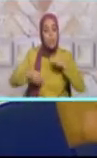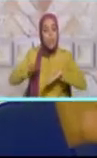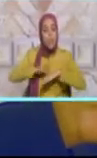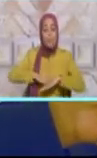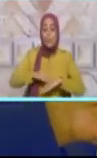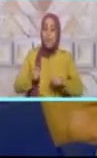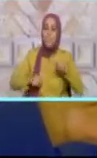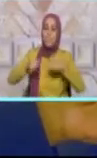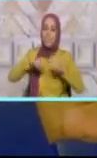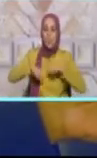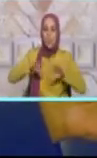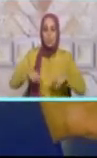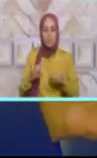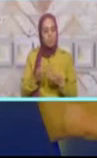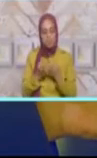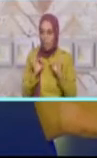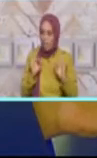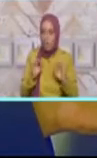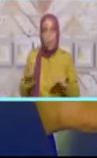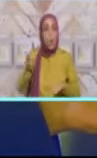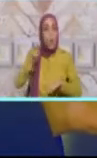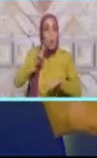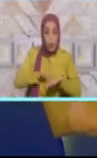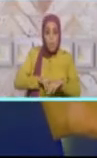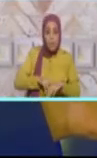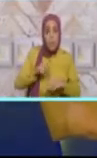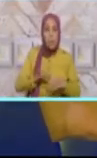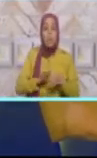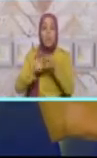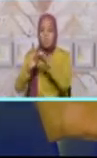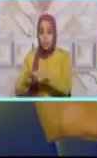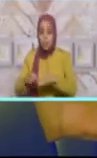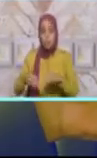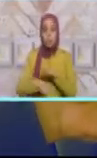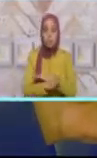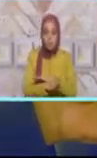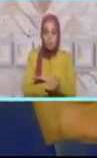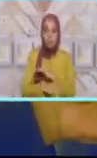مستوى الصناعات والتسهيل، ومنها الانتقال داخل